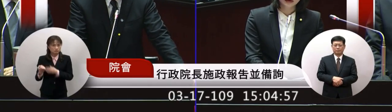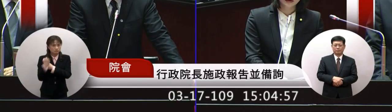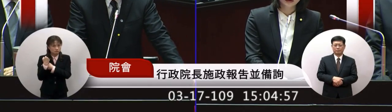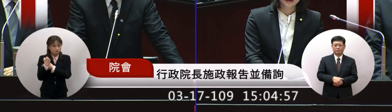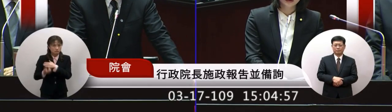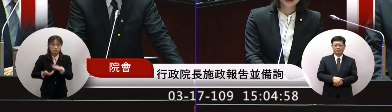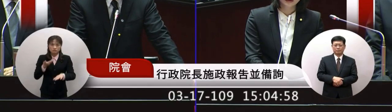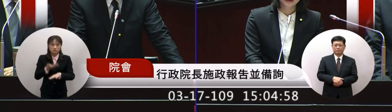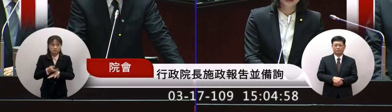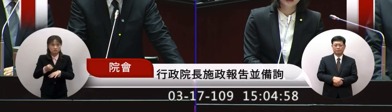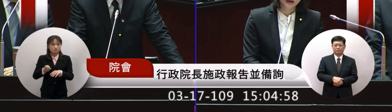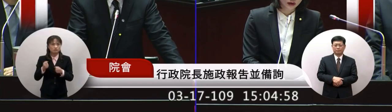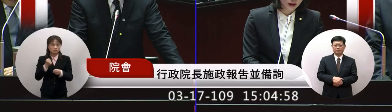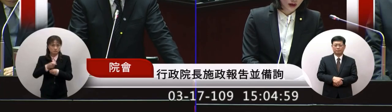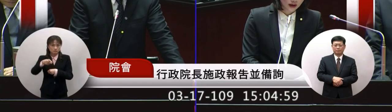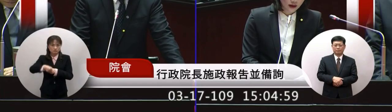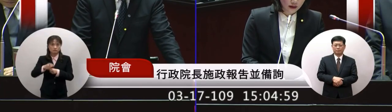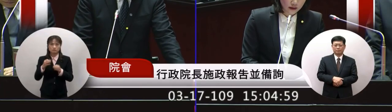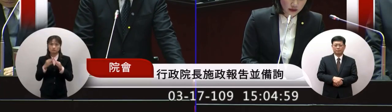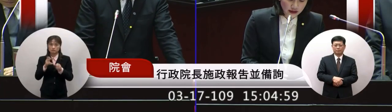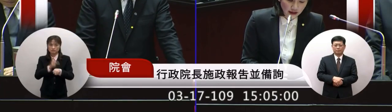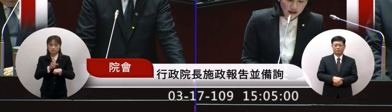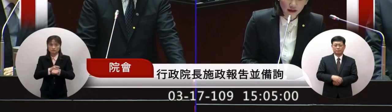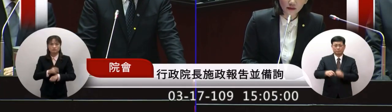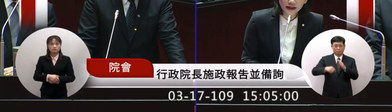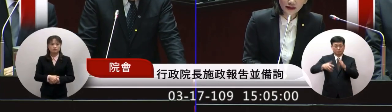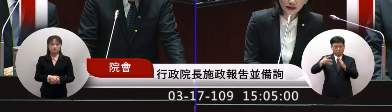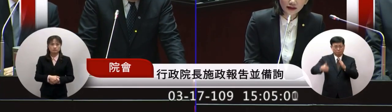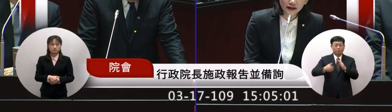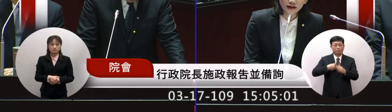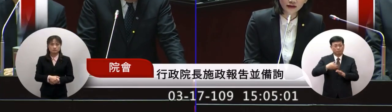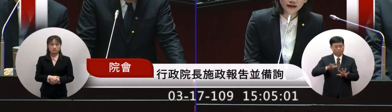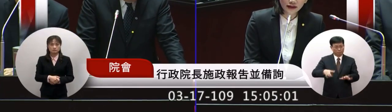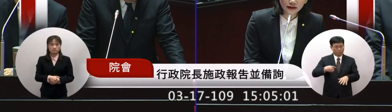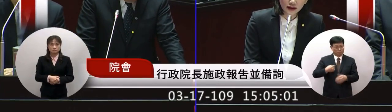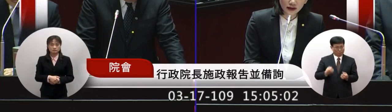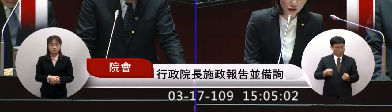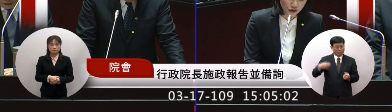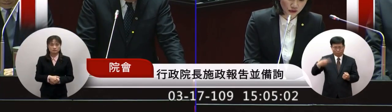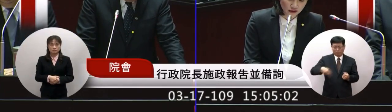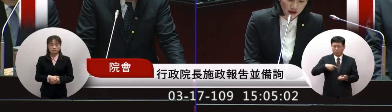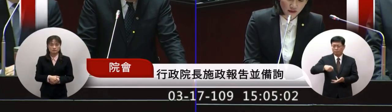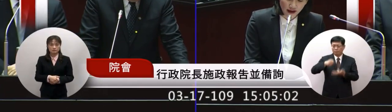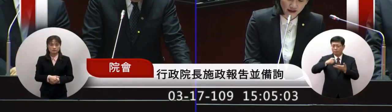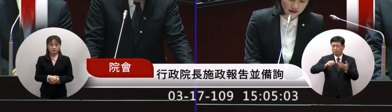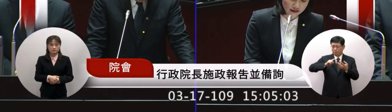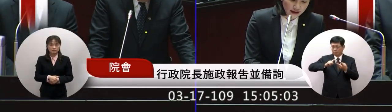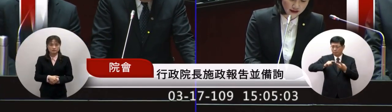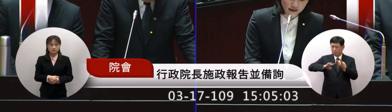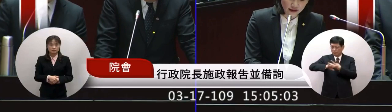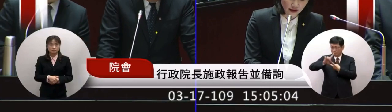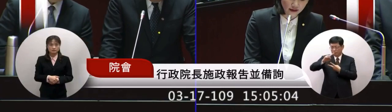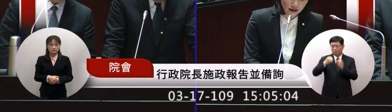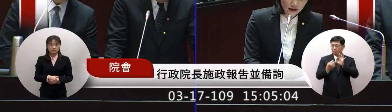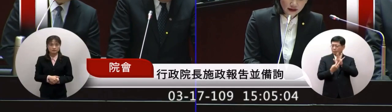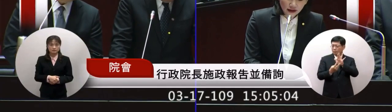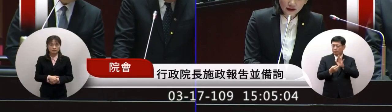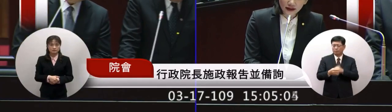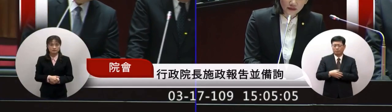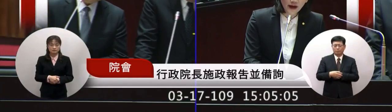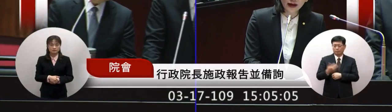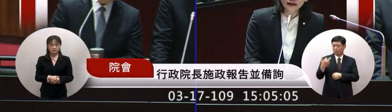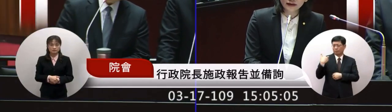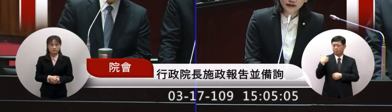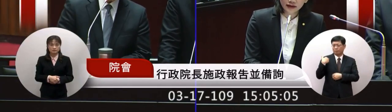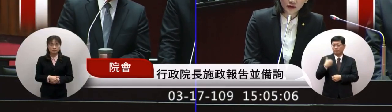行相关金融科技的发展。 院长哦，我在这里哦再提出另外一个例子哦，上